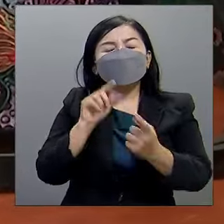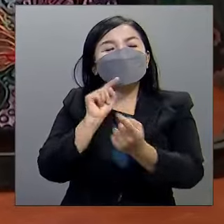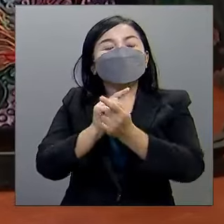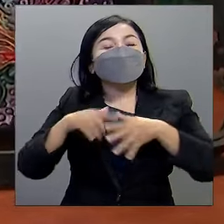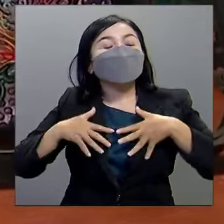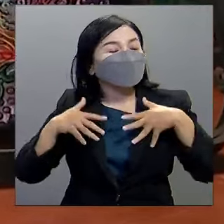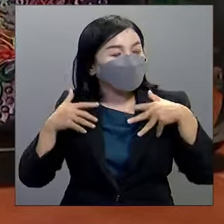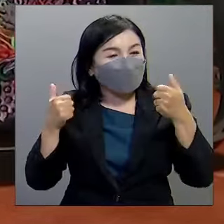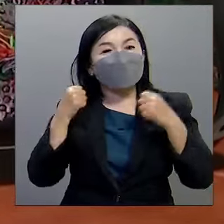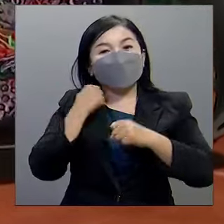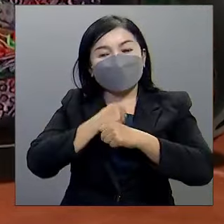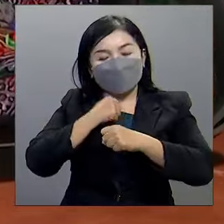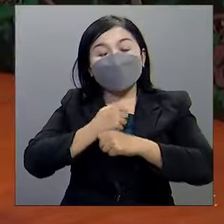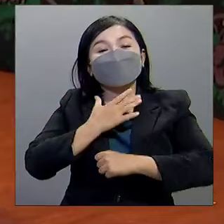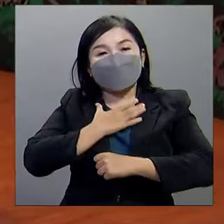ๆ